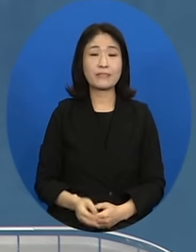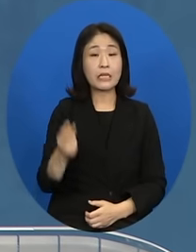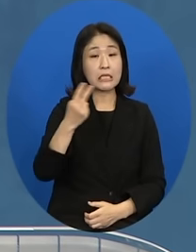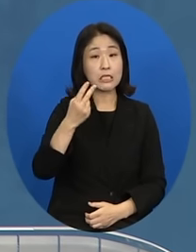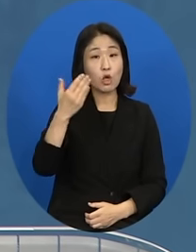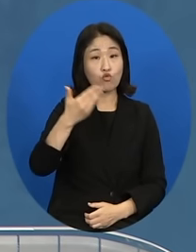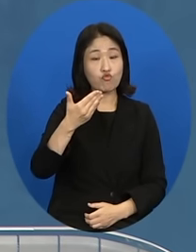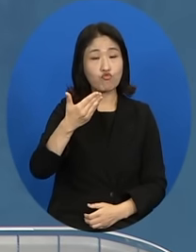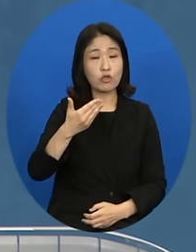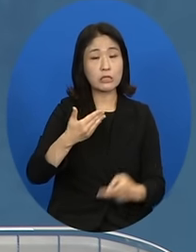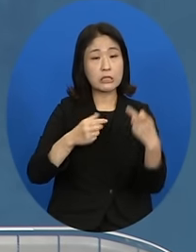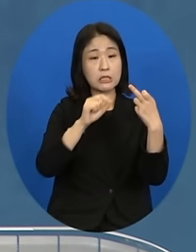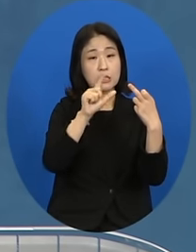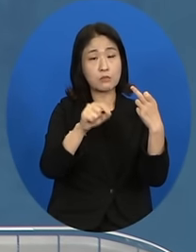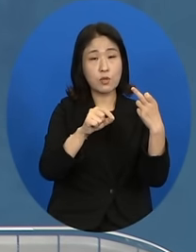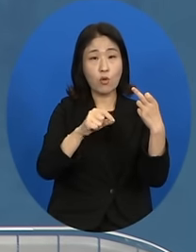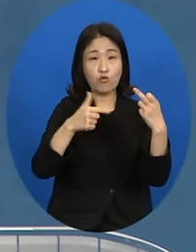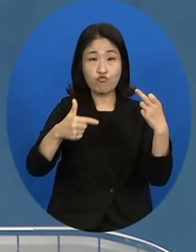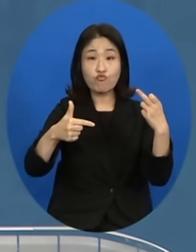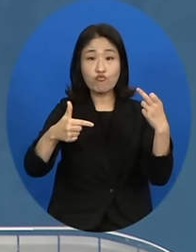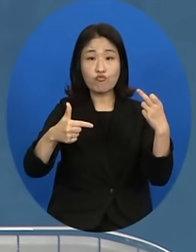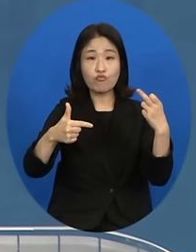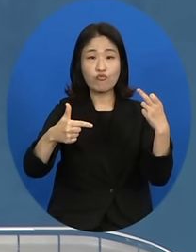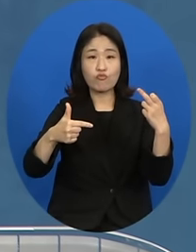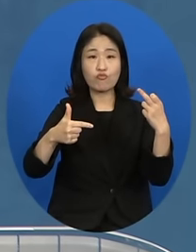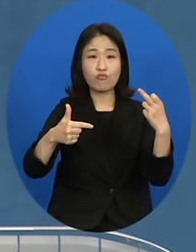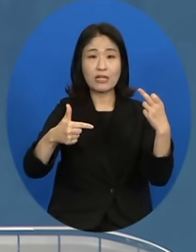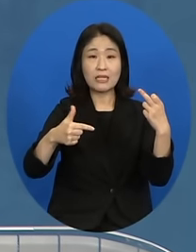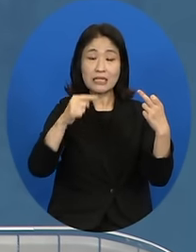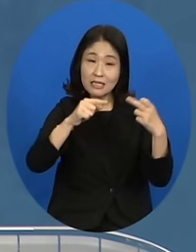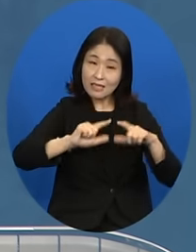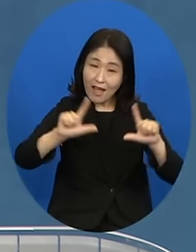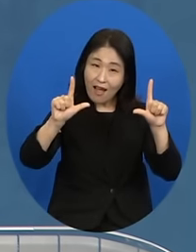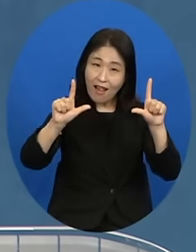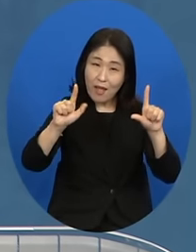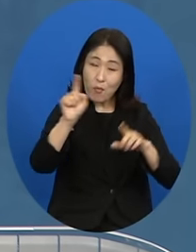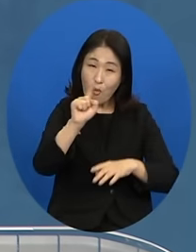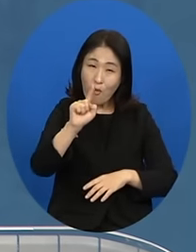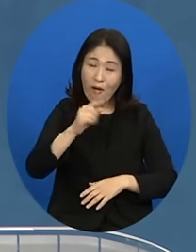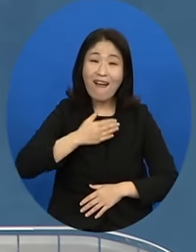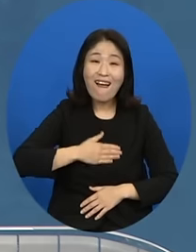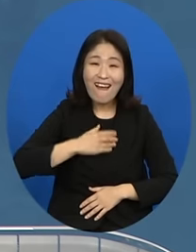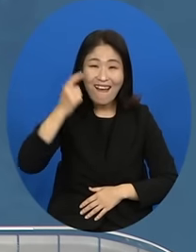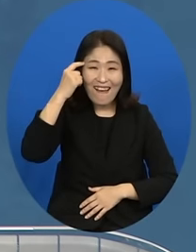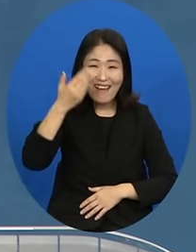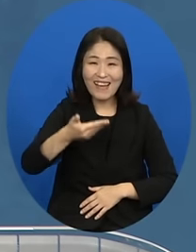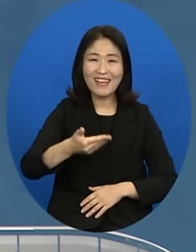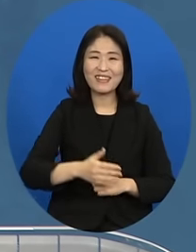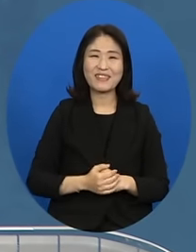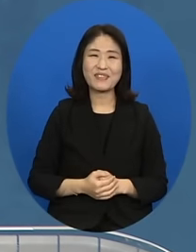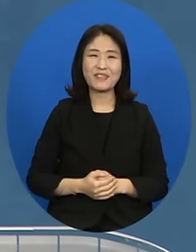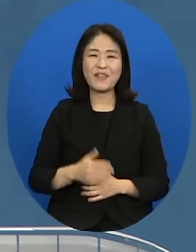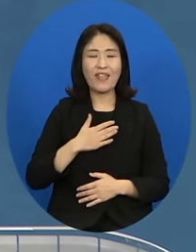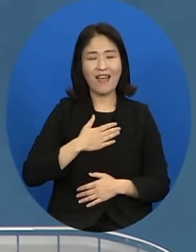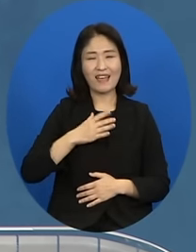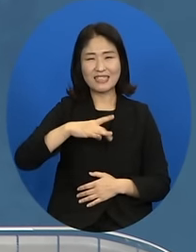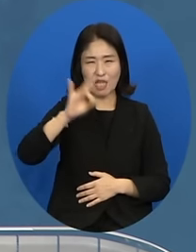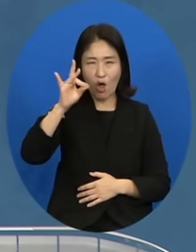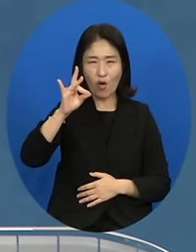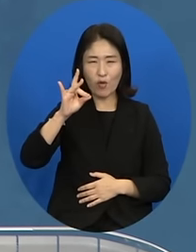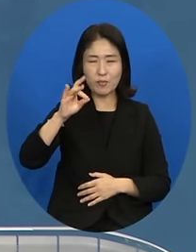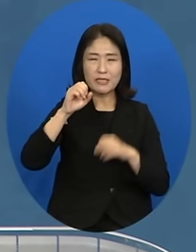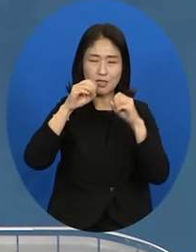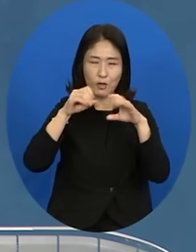2009년 12월 6일, 그날이 어떤 날인지 아십니까? 제가 서남목자교회